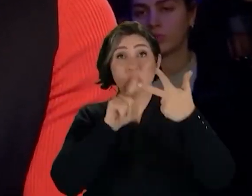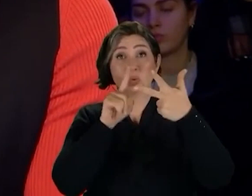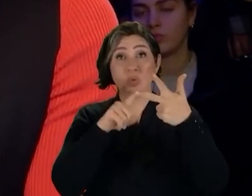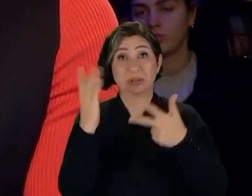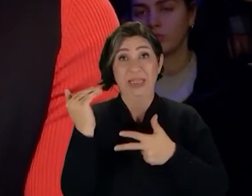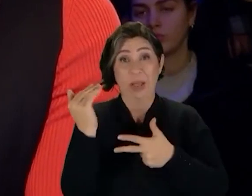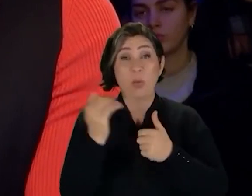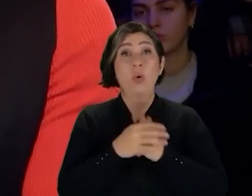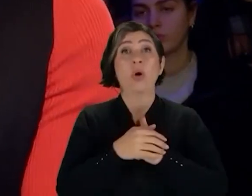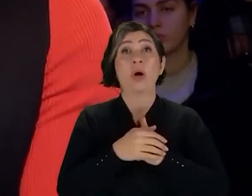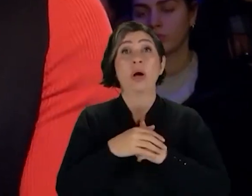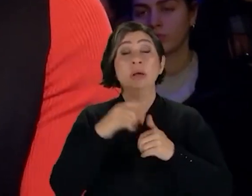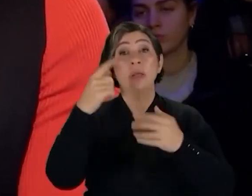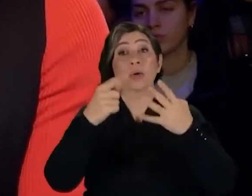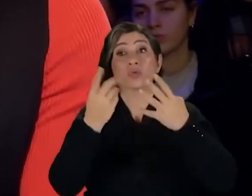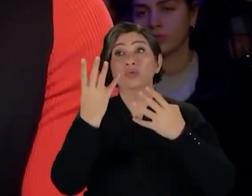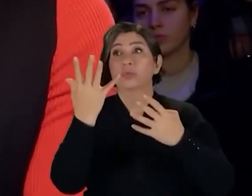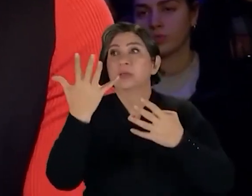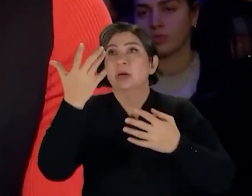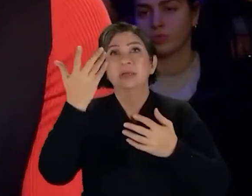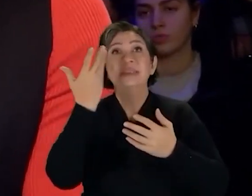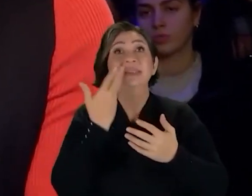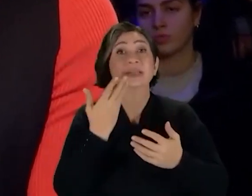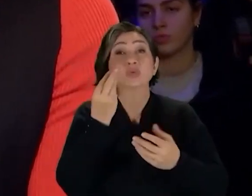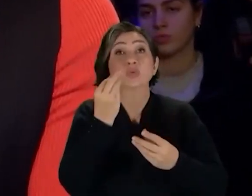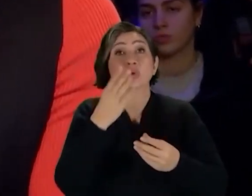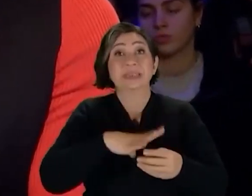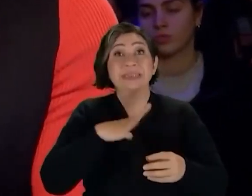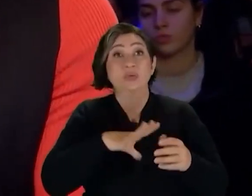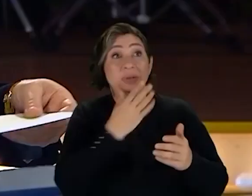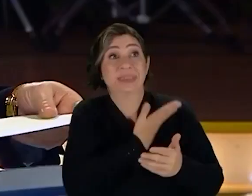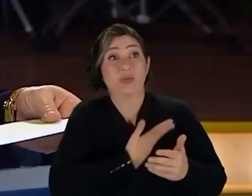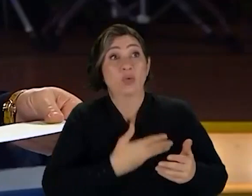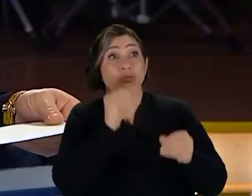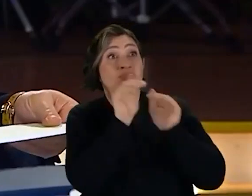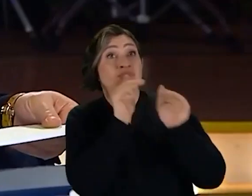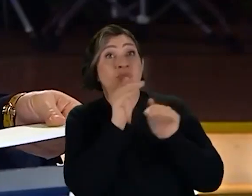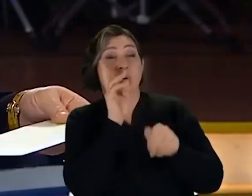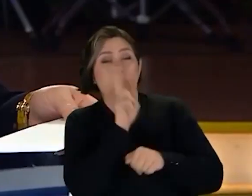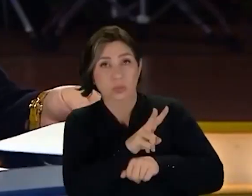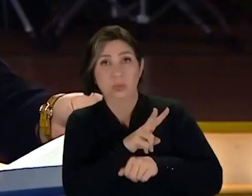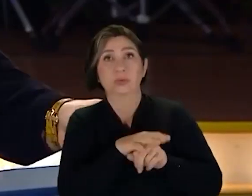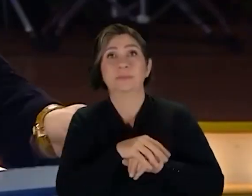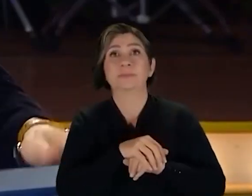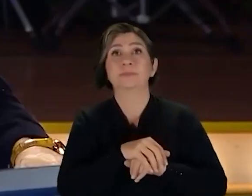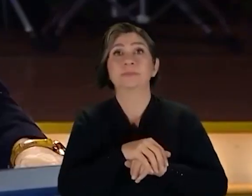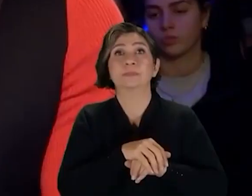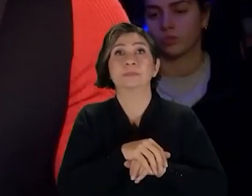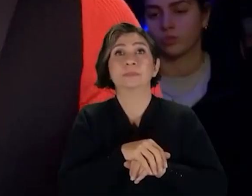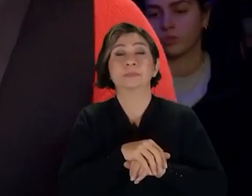üçüncüsünü gerçekleştirdik ilerde daha da arttıracağız bunu Çünkü seyirci bunu çok seviyor ve çok istiyor Onu gördük